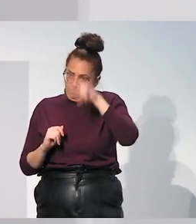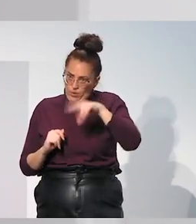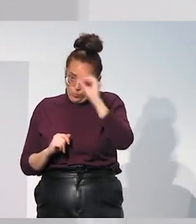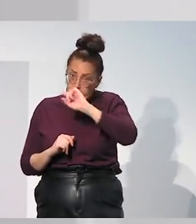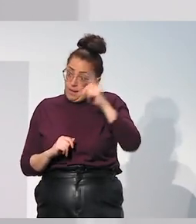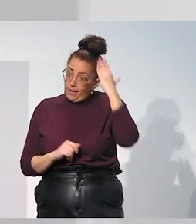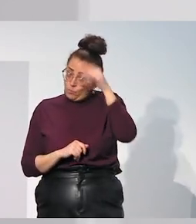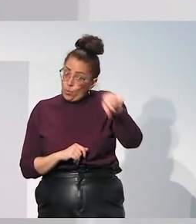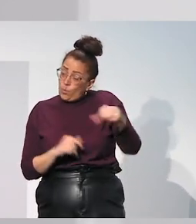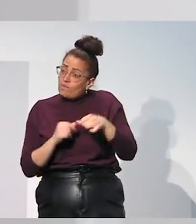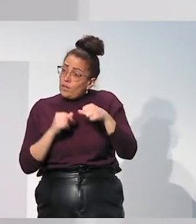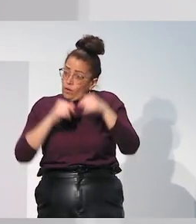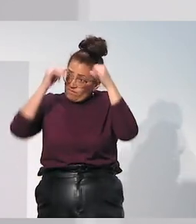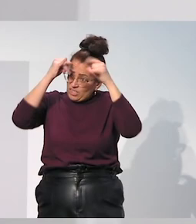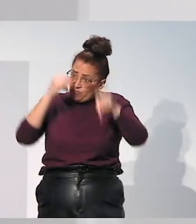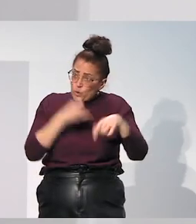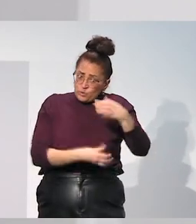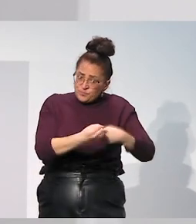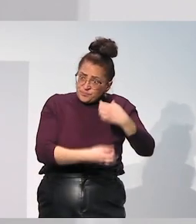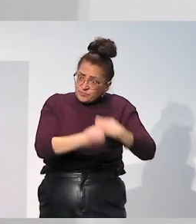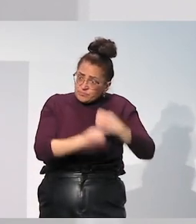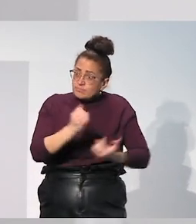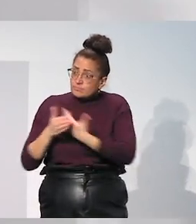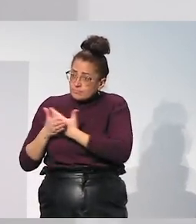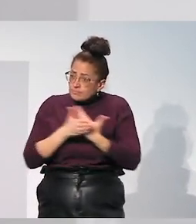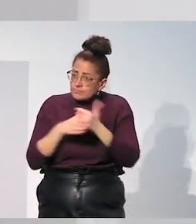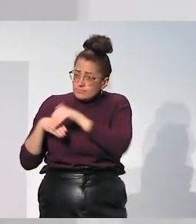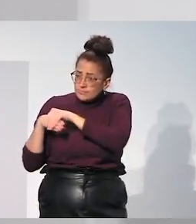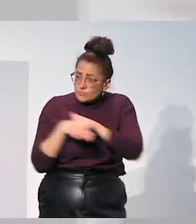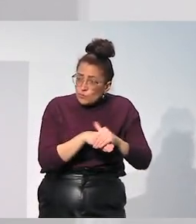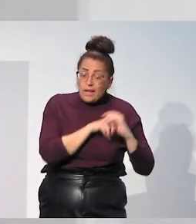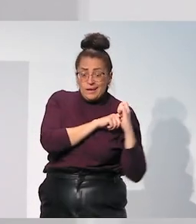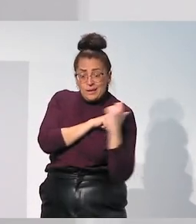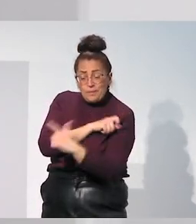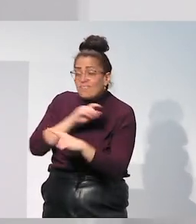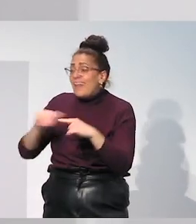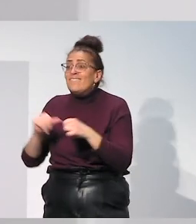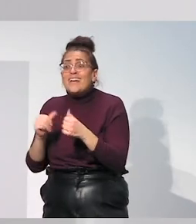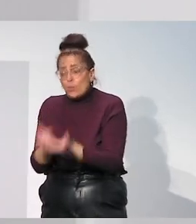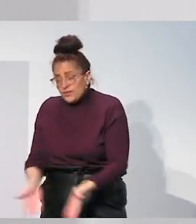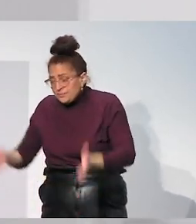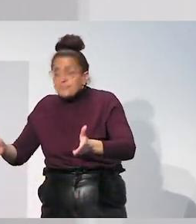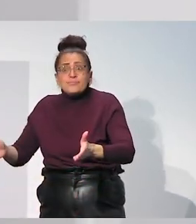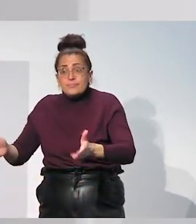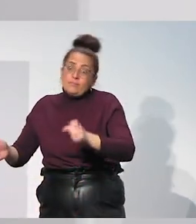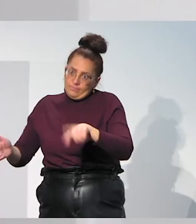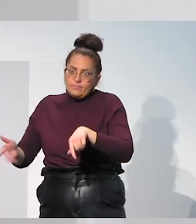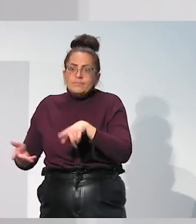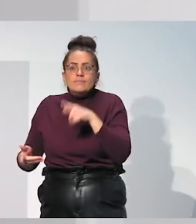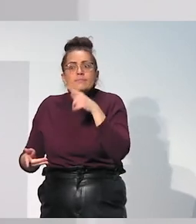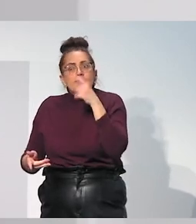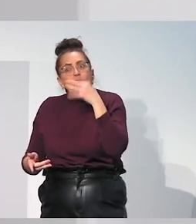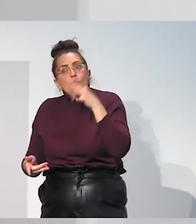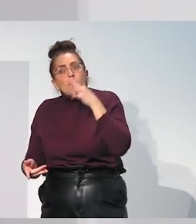soir. Et le lait à transformer en fromage. Donc on ne part pas comme ça, de manière impromptue, parce qu'on en a envie.